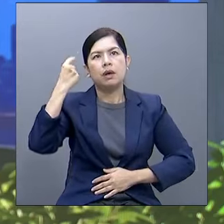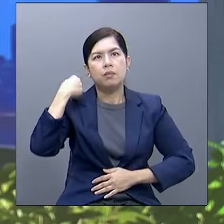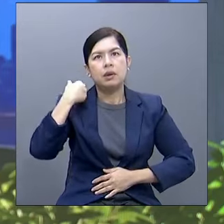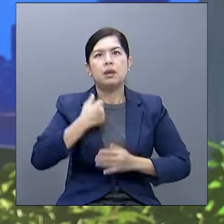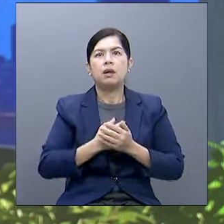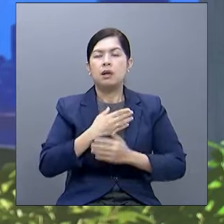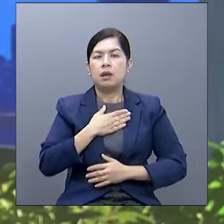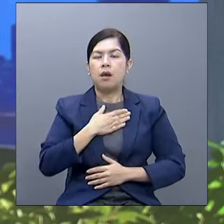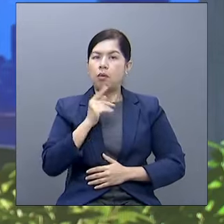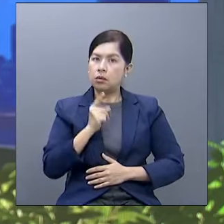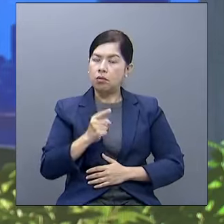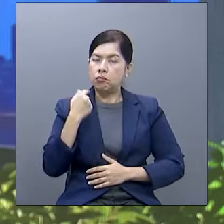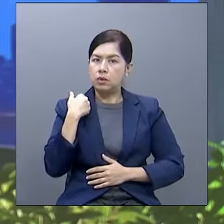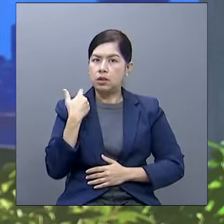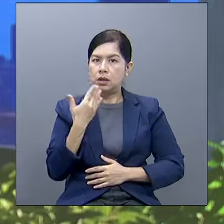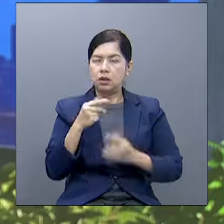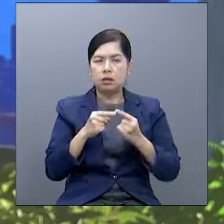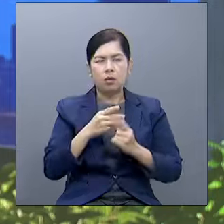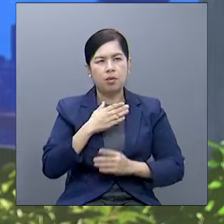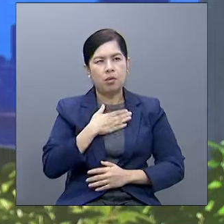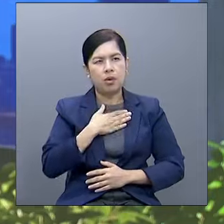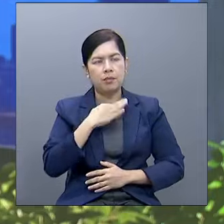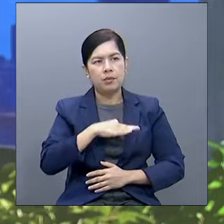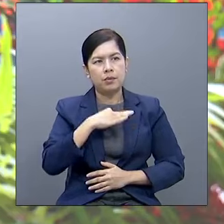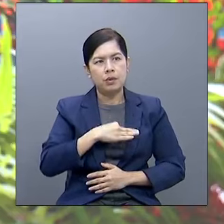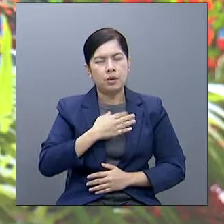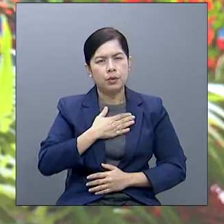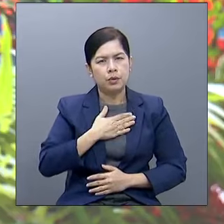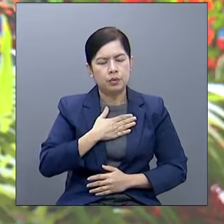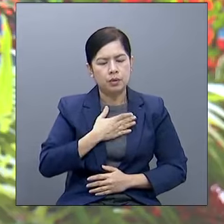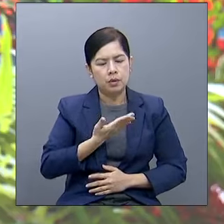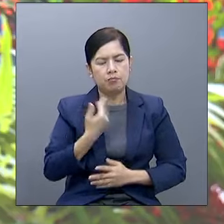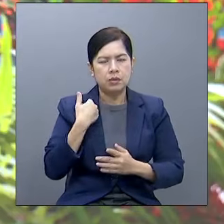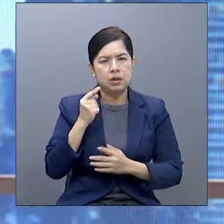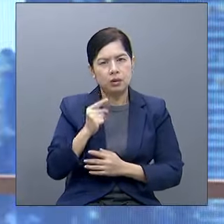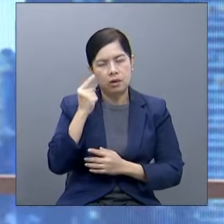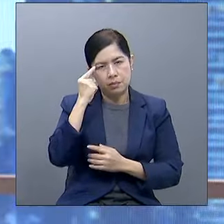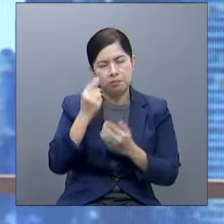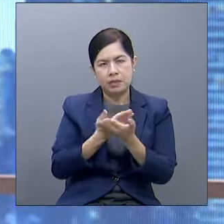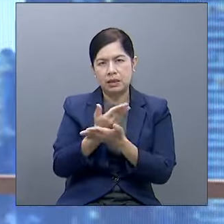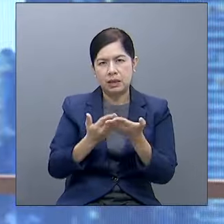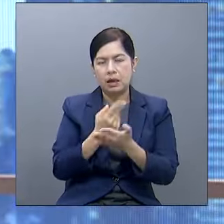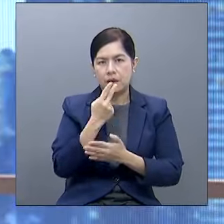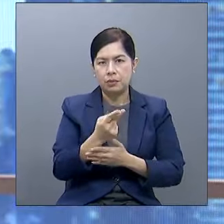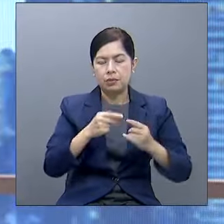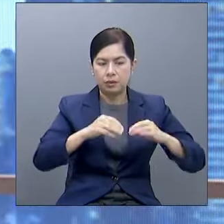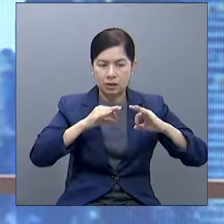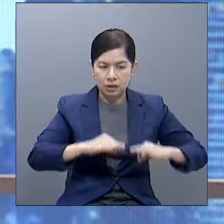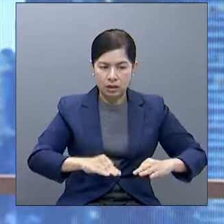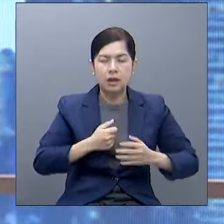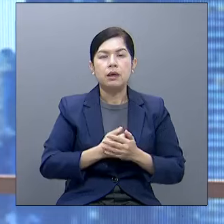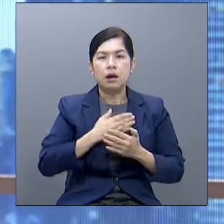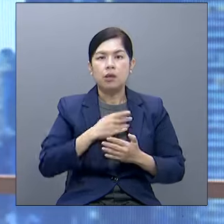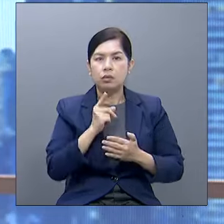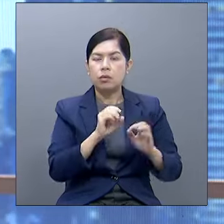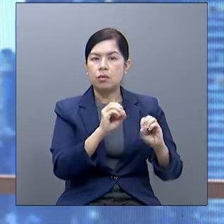ก็ต้องเขาเรียกว่าเข้มงวดกับความรู้สึกและวุฒิภาวะของตัวเอง ต้องควบคุมตัวเองให้ได้มากกว่า ใช่แล้วตรงนี้มันต้องมีการสอนลูกสอนหลานเพราะว่ามันเกิด